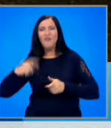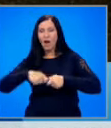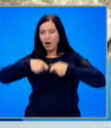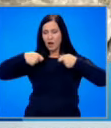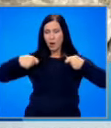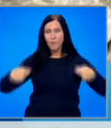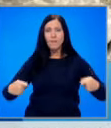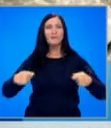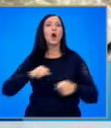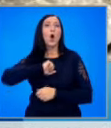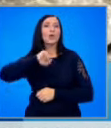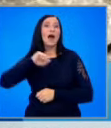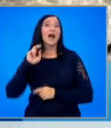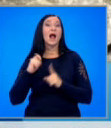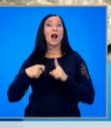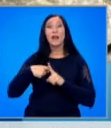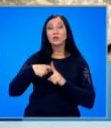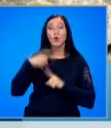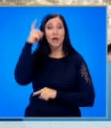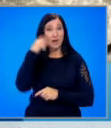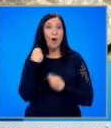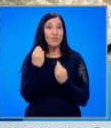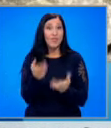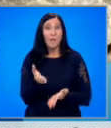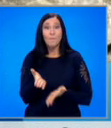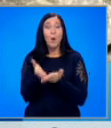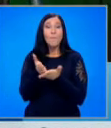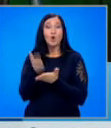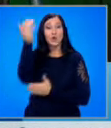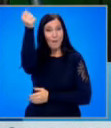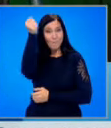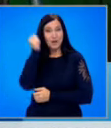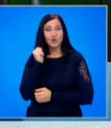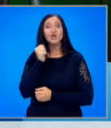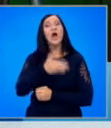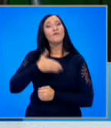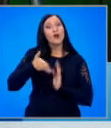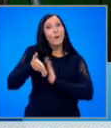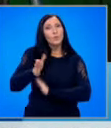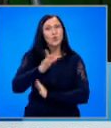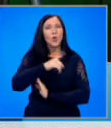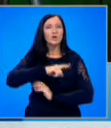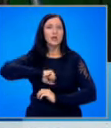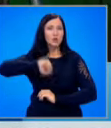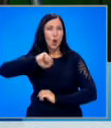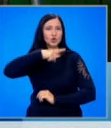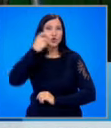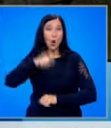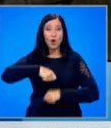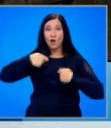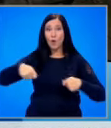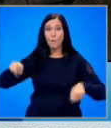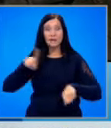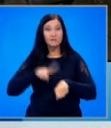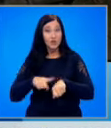Клисура, а сигналът е бил подаден от помощник машиниста. Влакът се е движил със скорост около 100 км в час, когато се